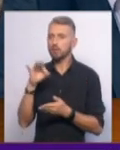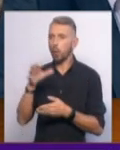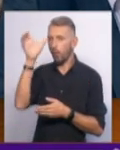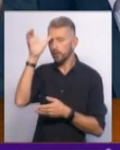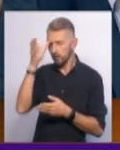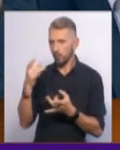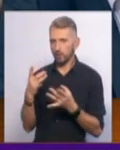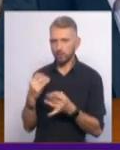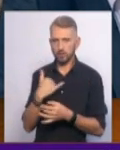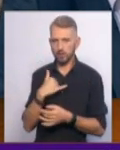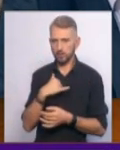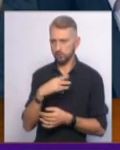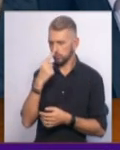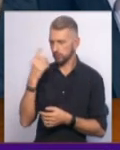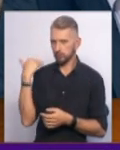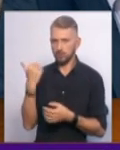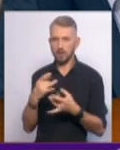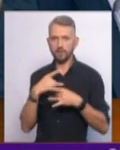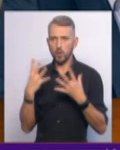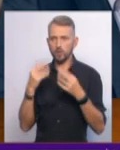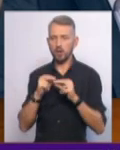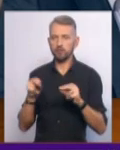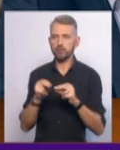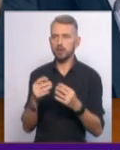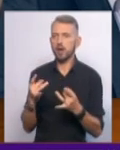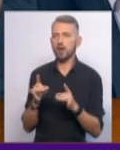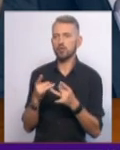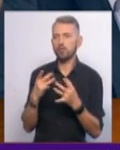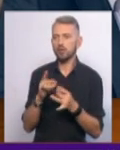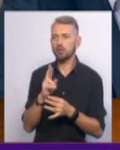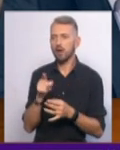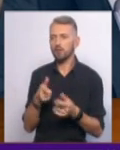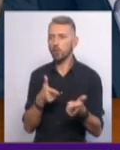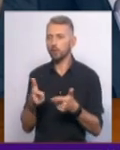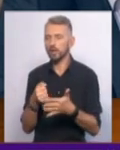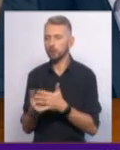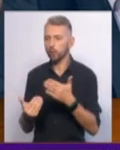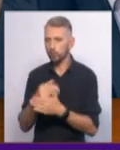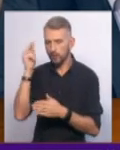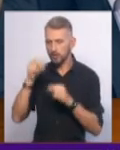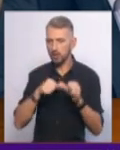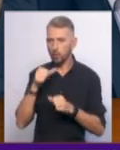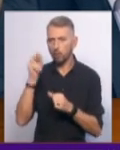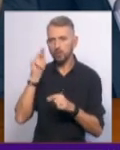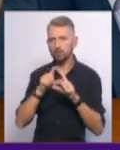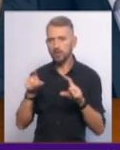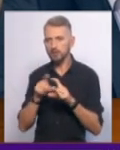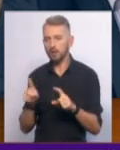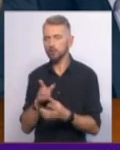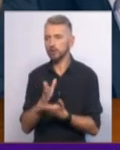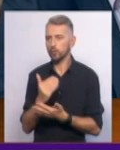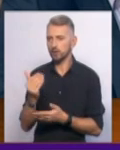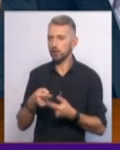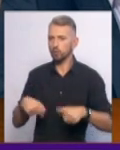у нас було ось свято Дня вчителя, яким чином ви готували до нового навчального року навчальні заклади, які знаходяться на